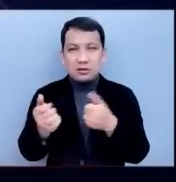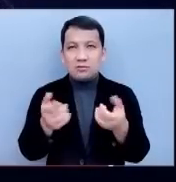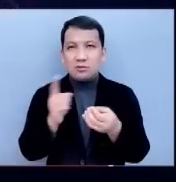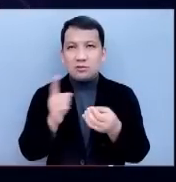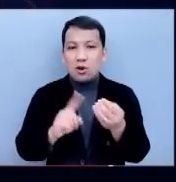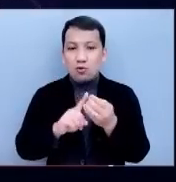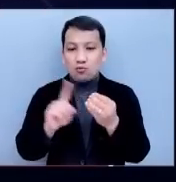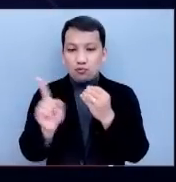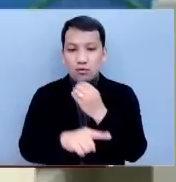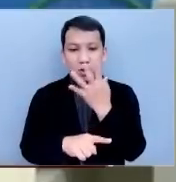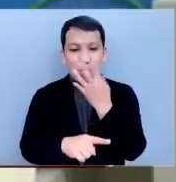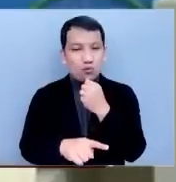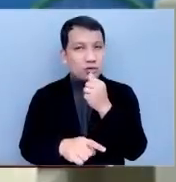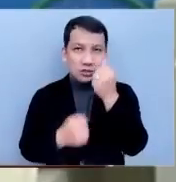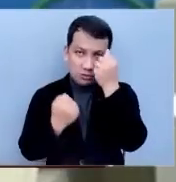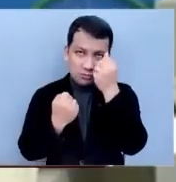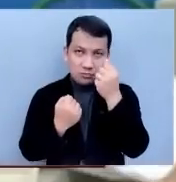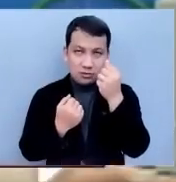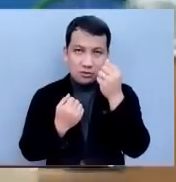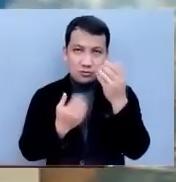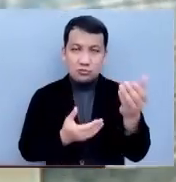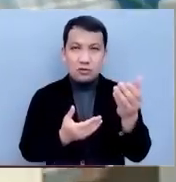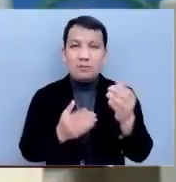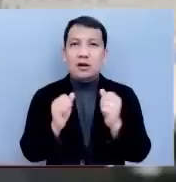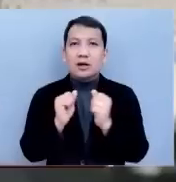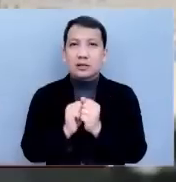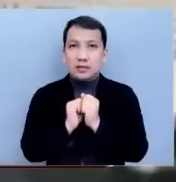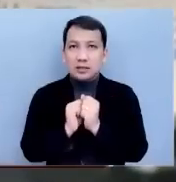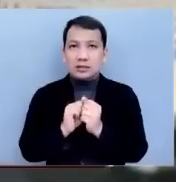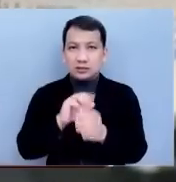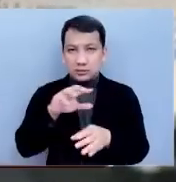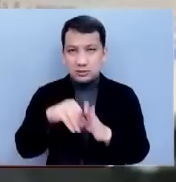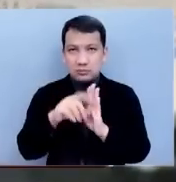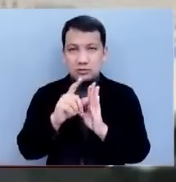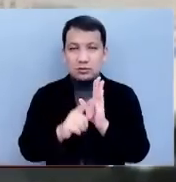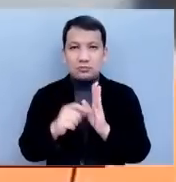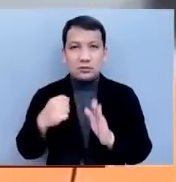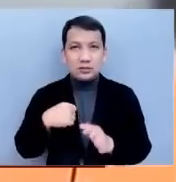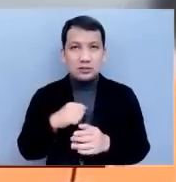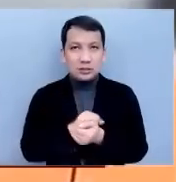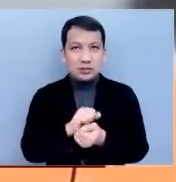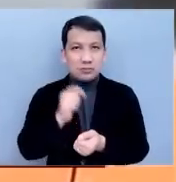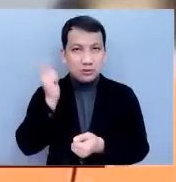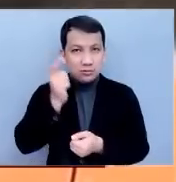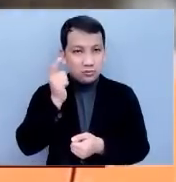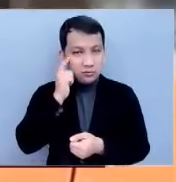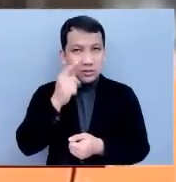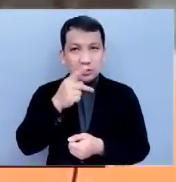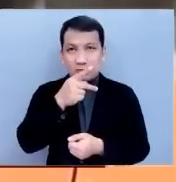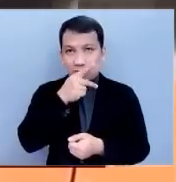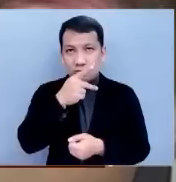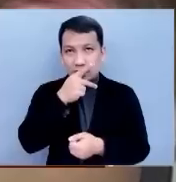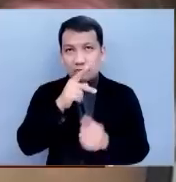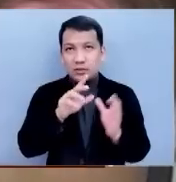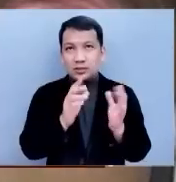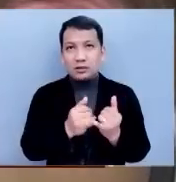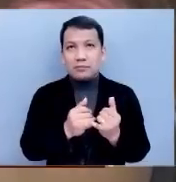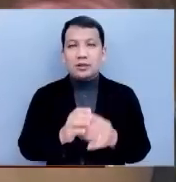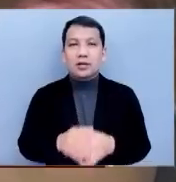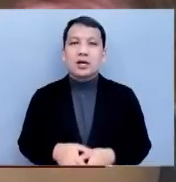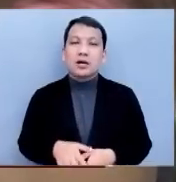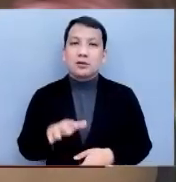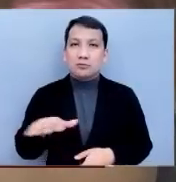sinumang lalabag dito. Sakop ng panukala mga empleyado sa gobyerno at pribadong sektor. Sa ilalim din